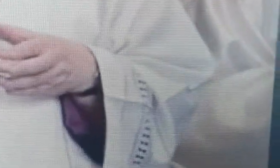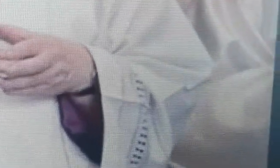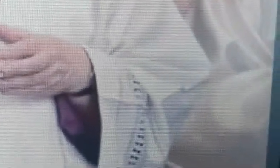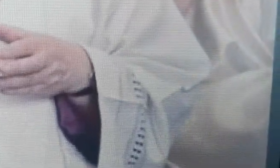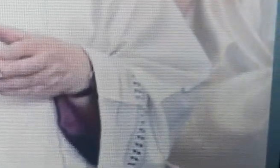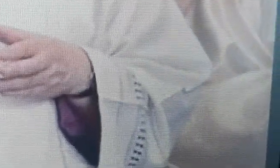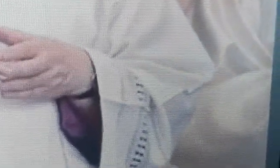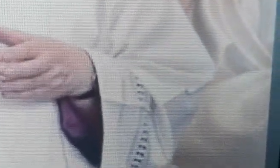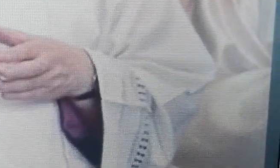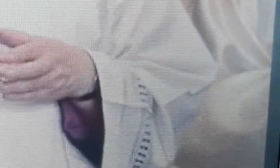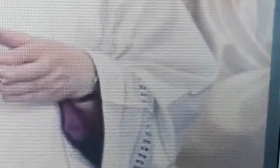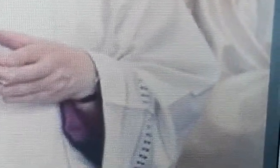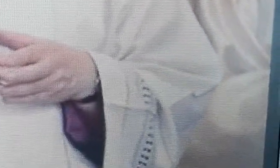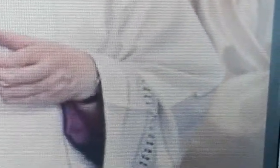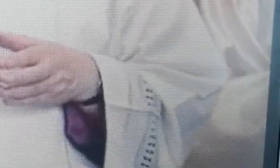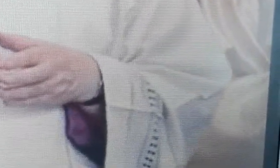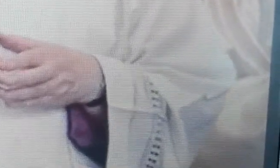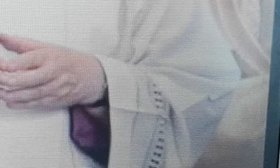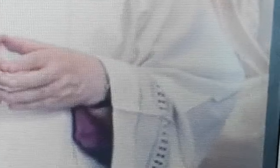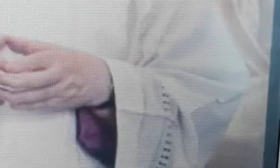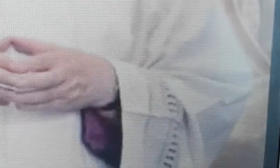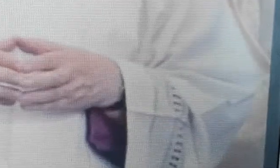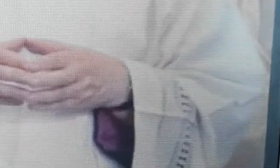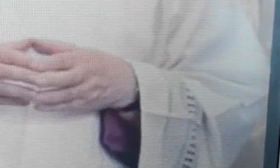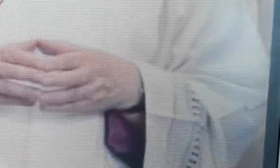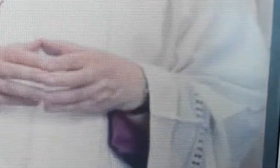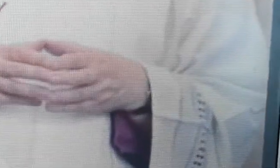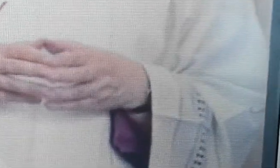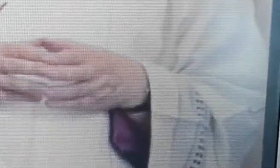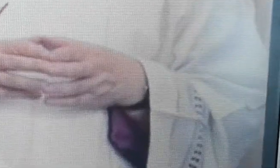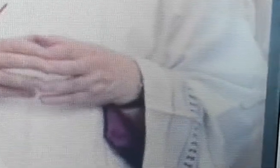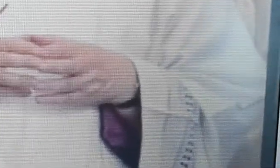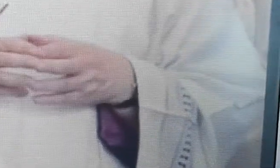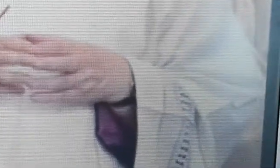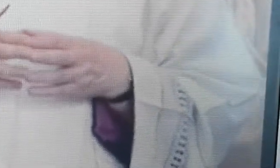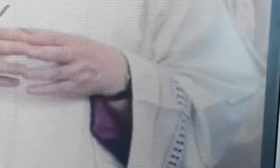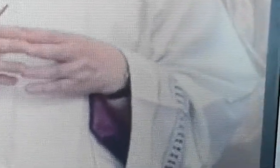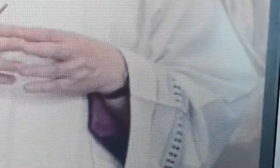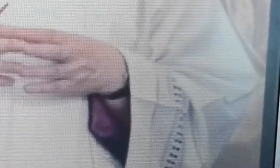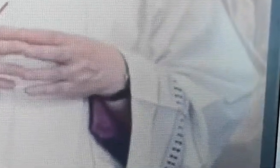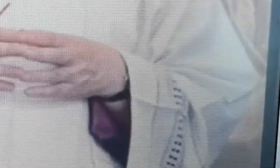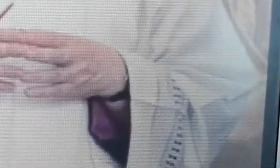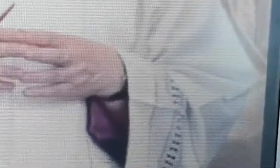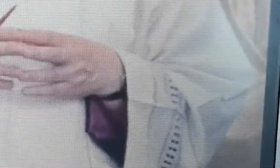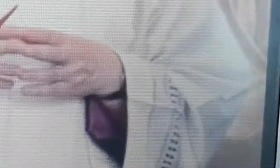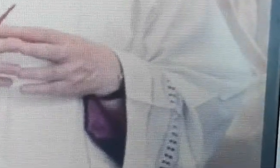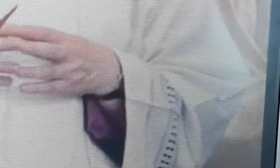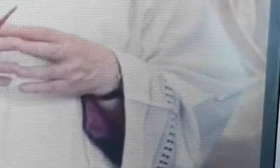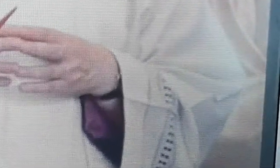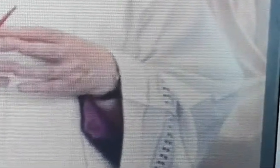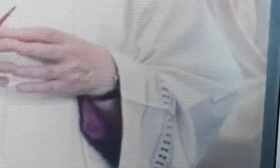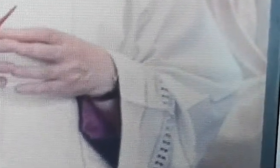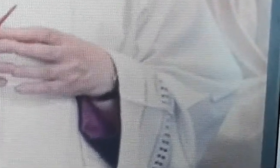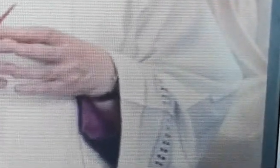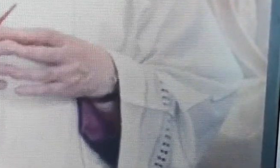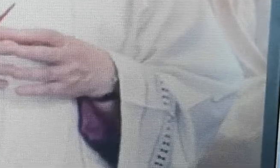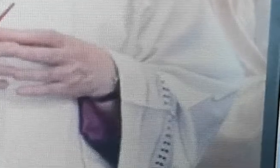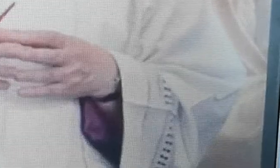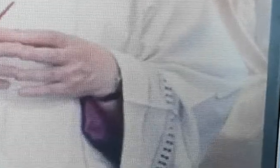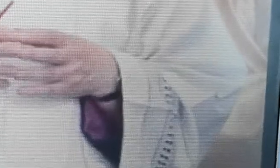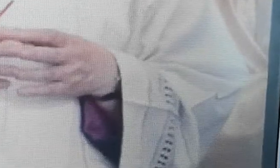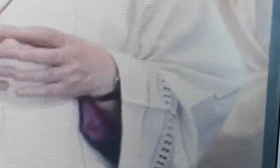Laterani, Dio decimo quinto, mensis Augusti, in assumzione Beate Maria Virginis, anno